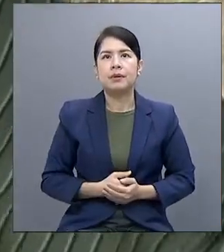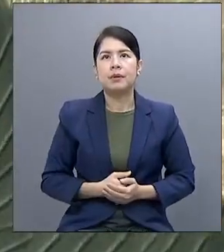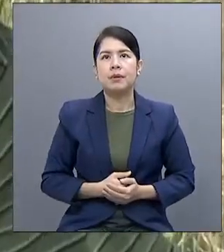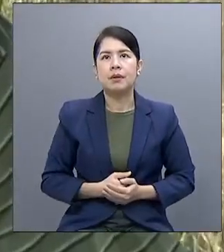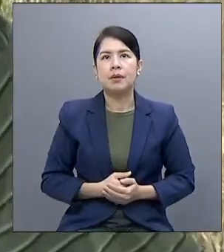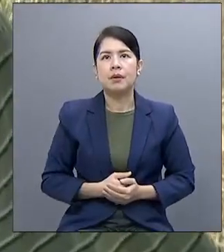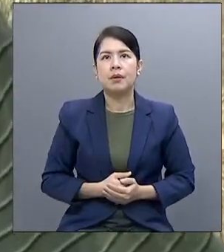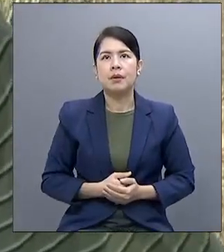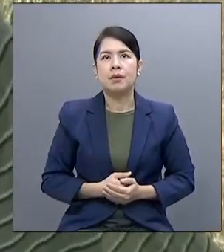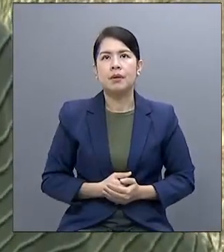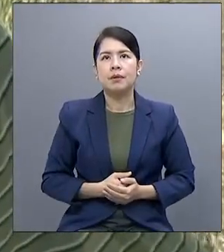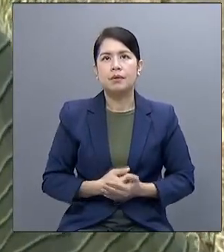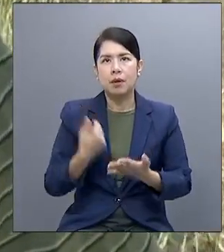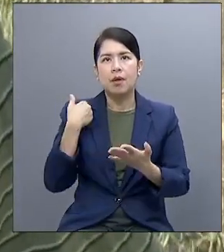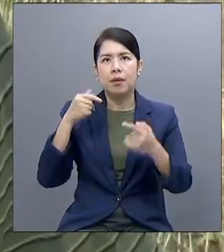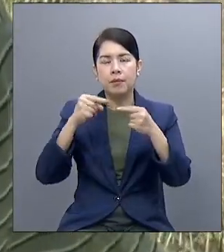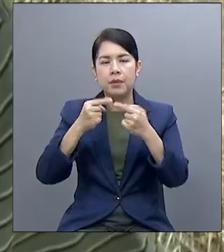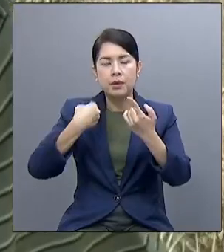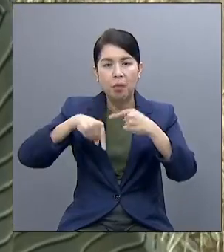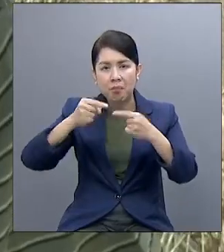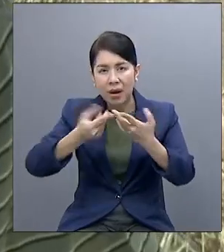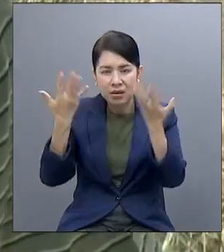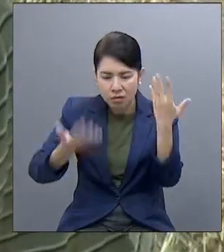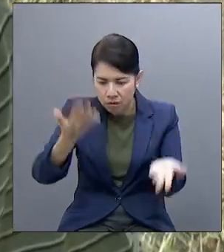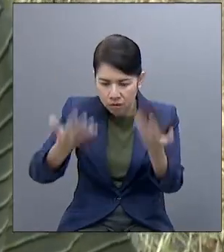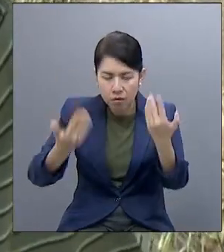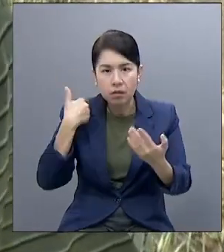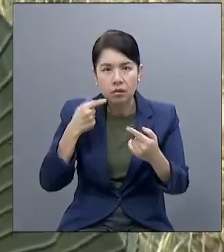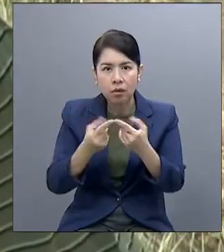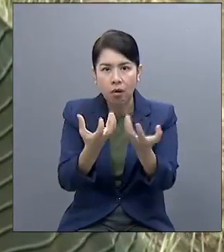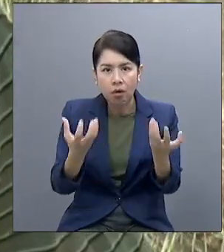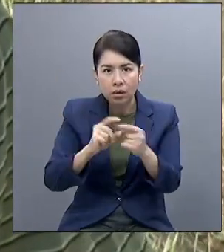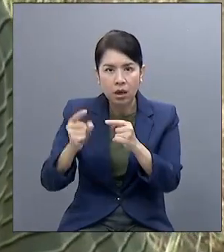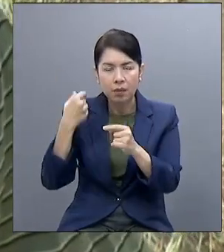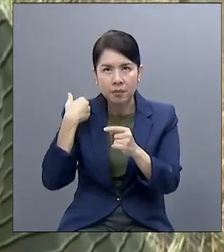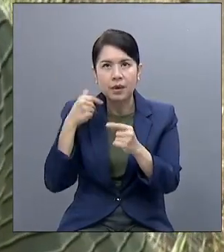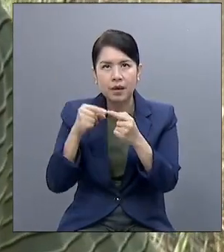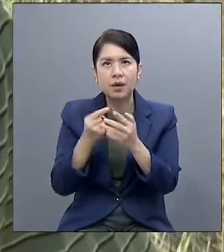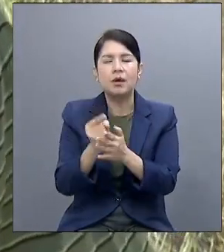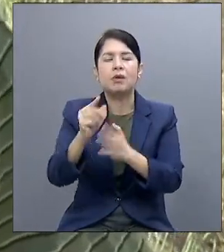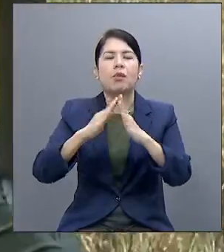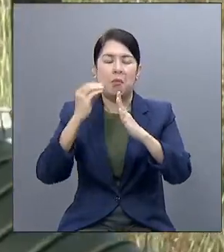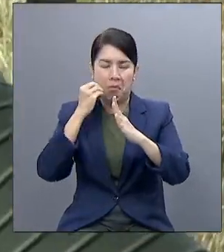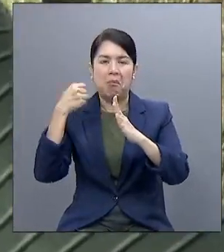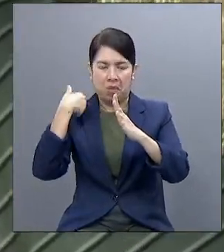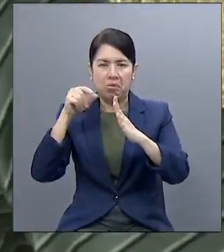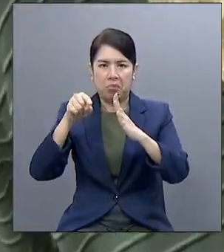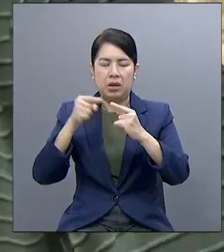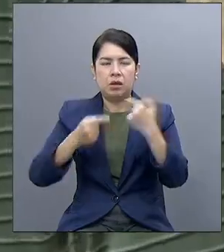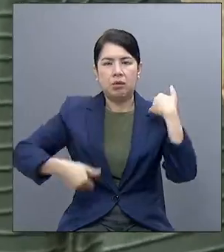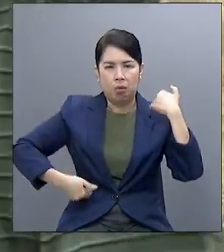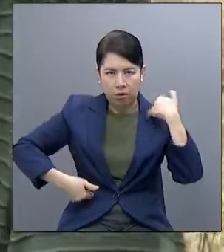เขาไปทั้งในบ้านพุ่นไปนั้นทั้งกะยะไปยังไปเปิดตู้ยอกตู้เย็นคนอยู่พุ่นแล้วคันเขาเฮียนได ้ก็เฝ้าทุก